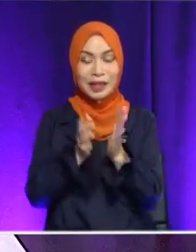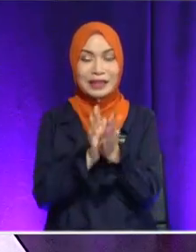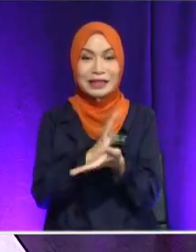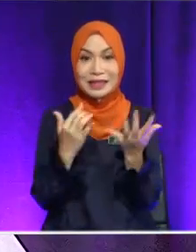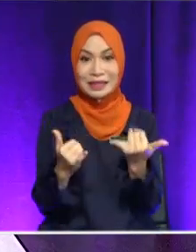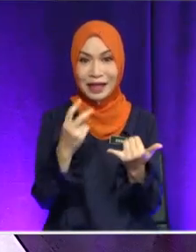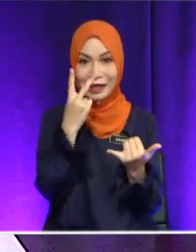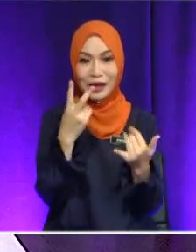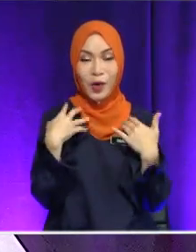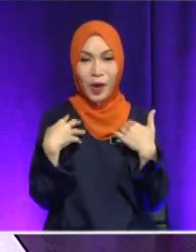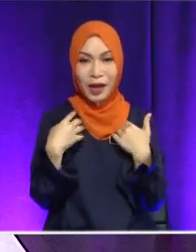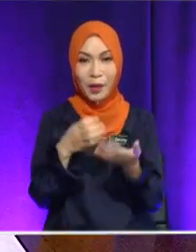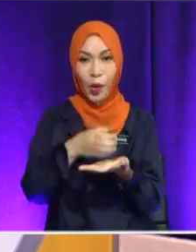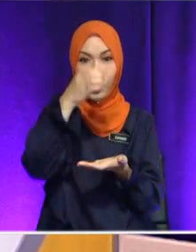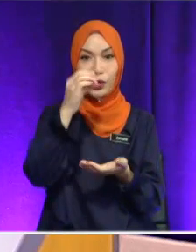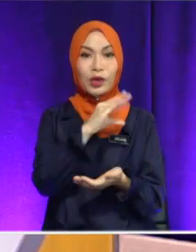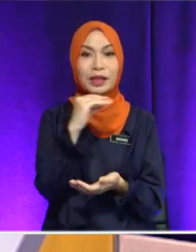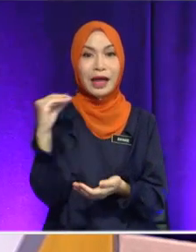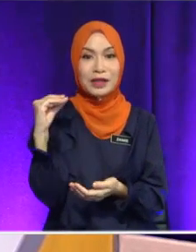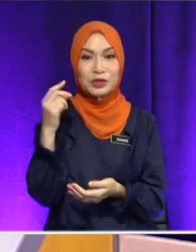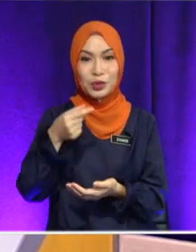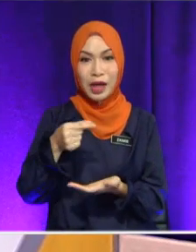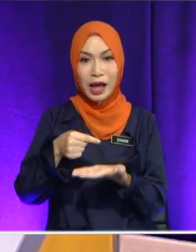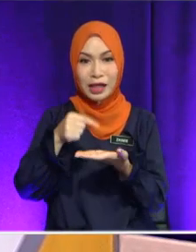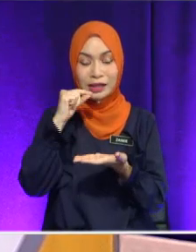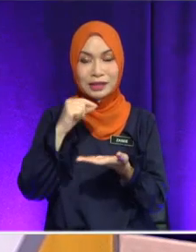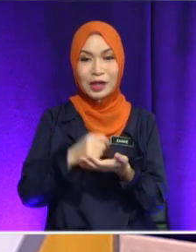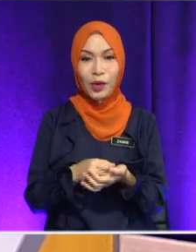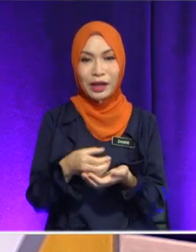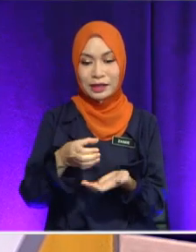oke Hari ini kita akan belajar macam mana kita